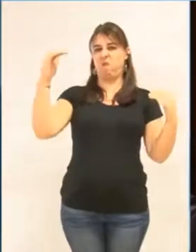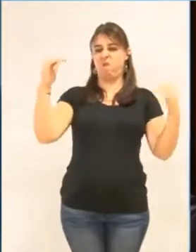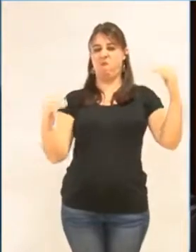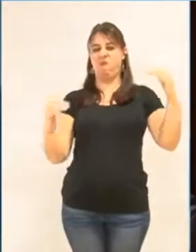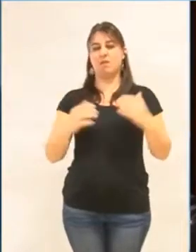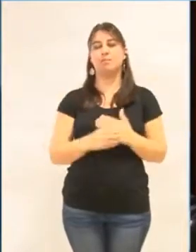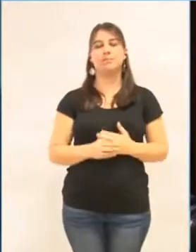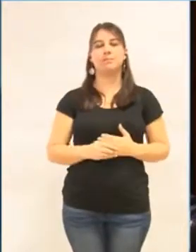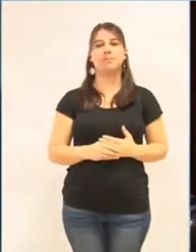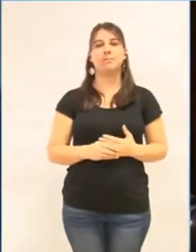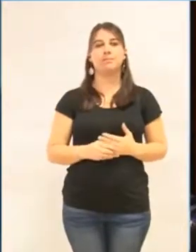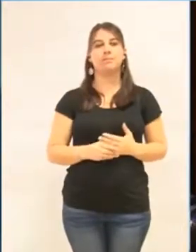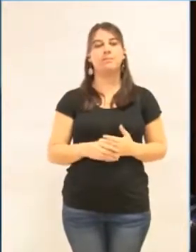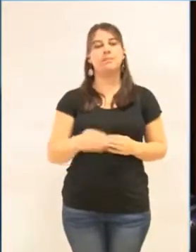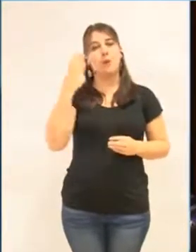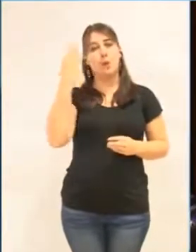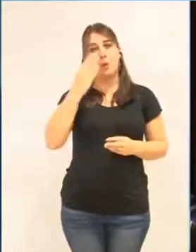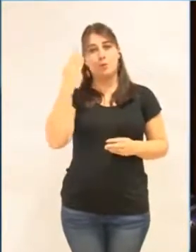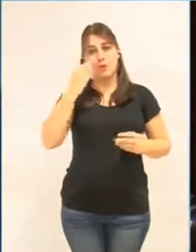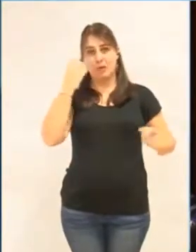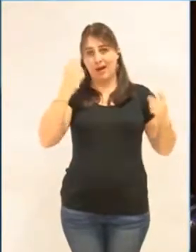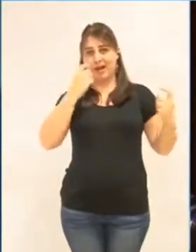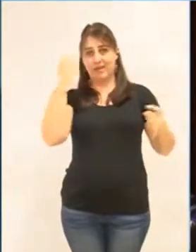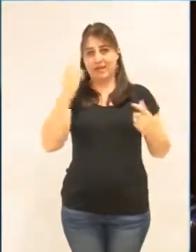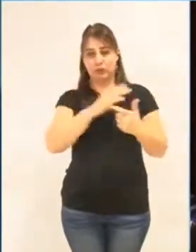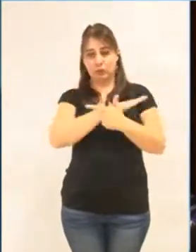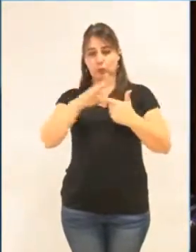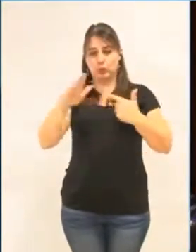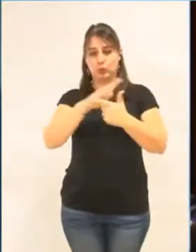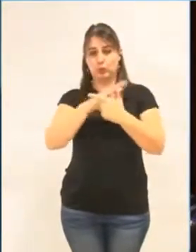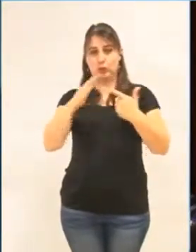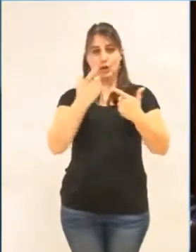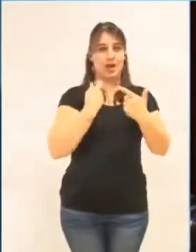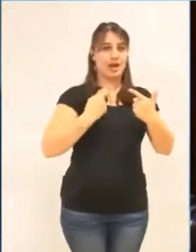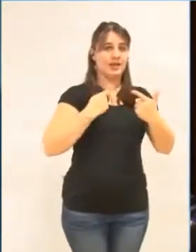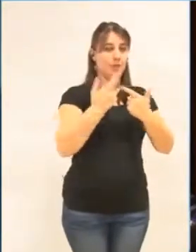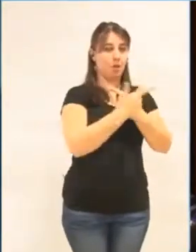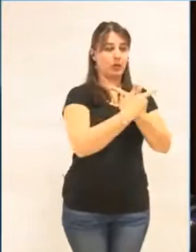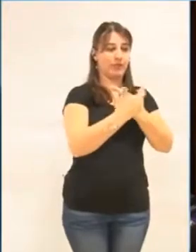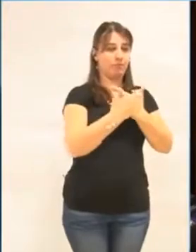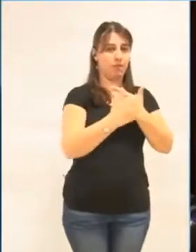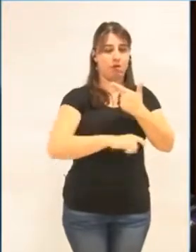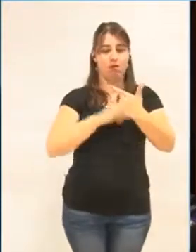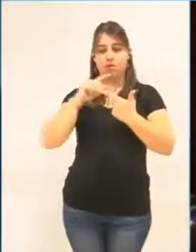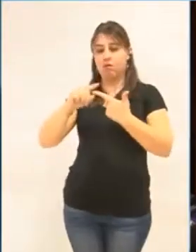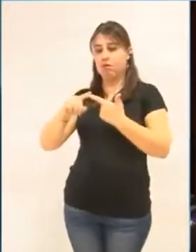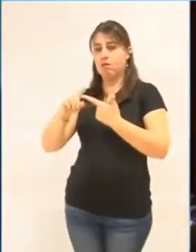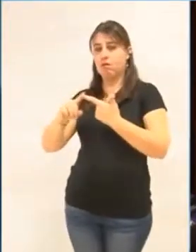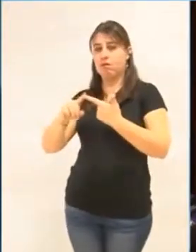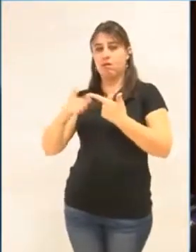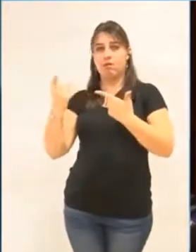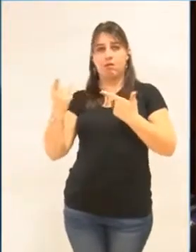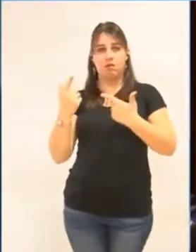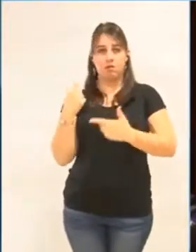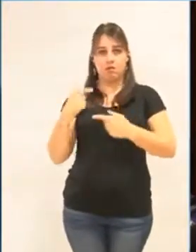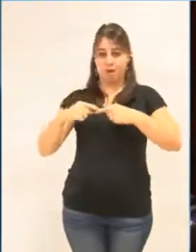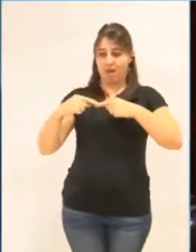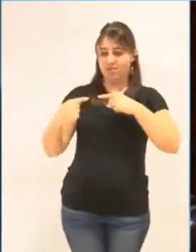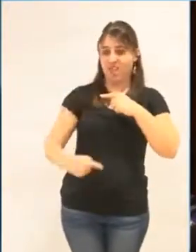Il faut donc que nous ayons une réflexion sur ces deux items, les dépenses d'équipement et la réalité du poids de notre